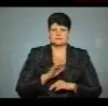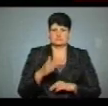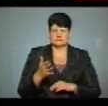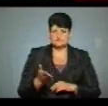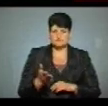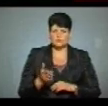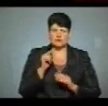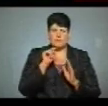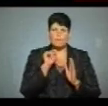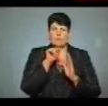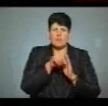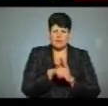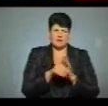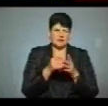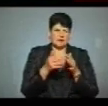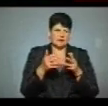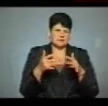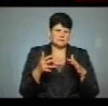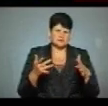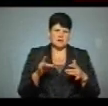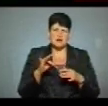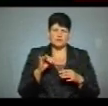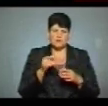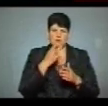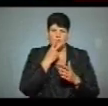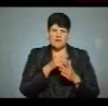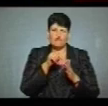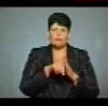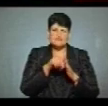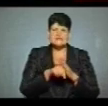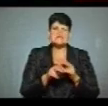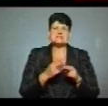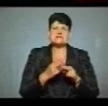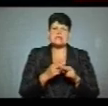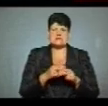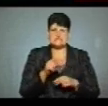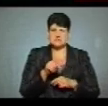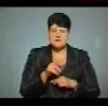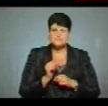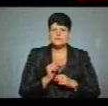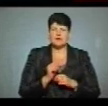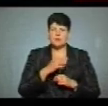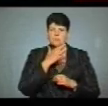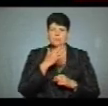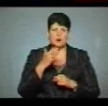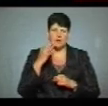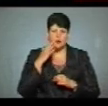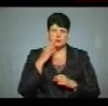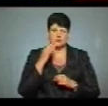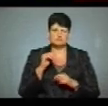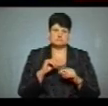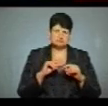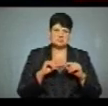певні органічні речовини, на що показує підвищений вміст заліза, багато